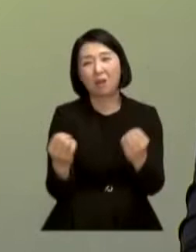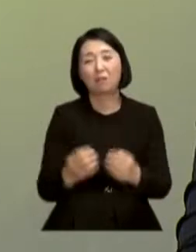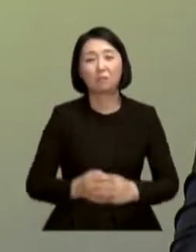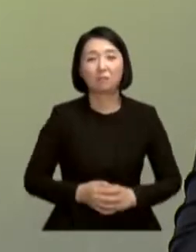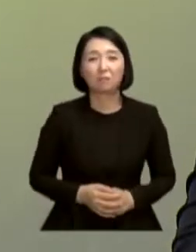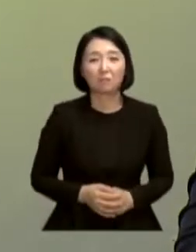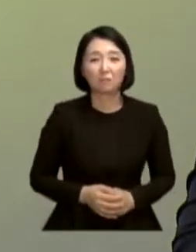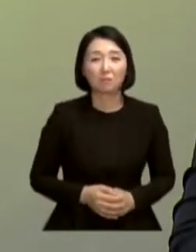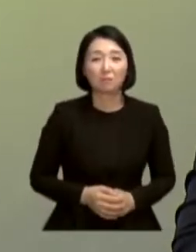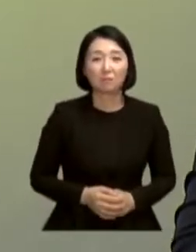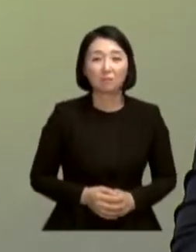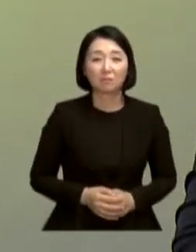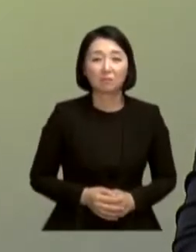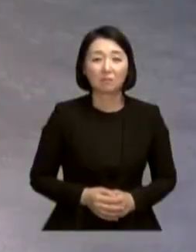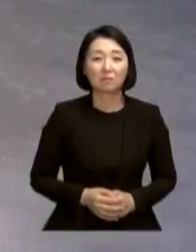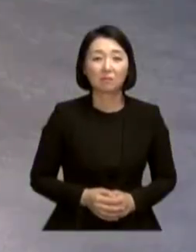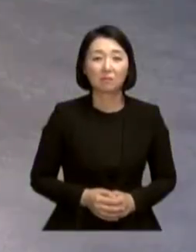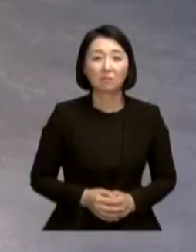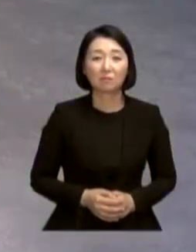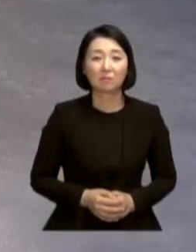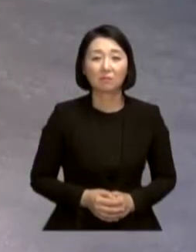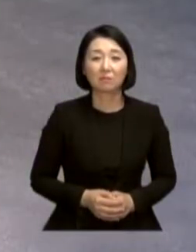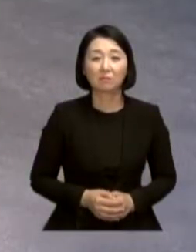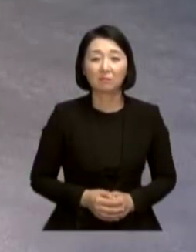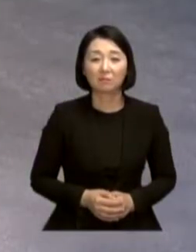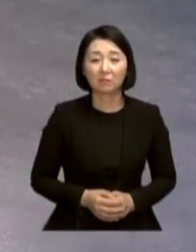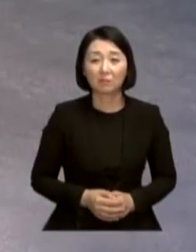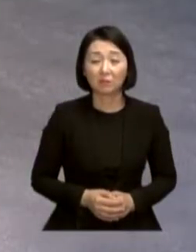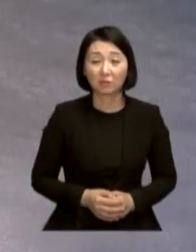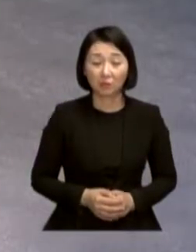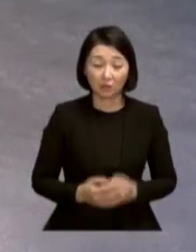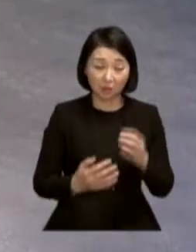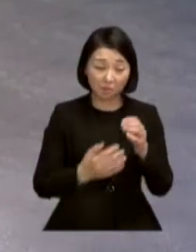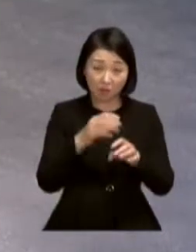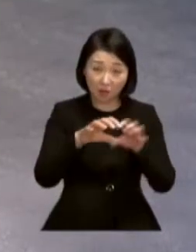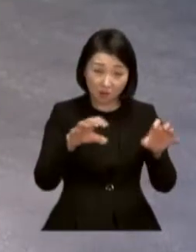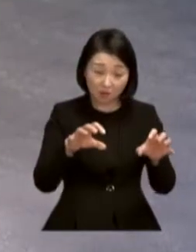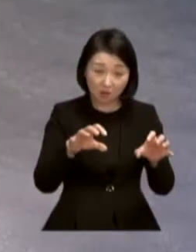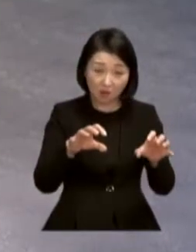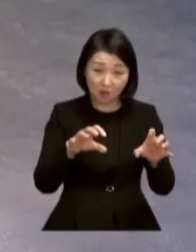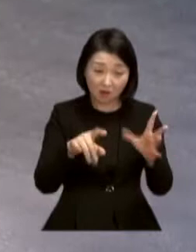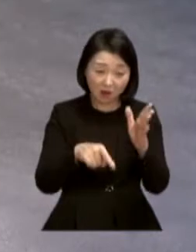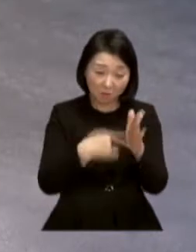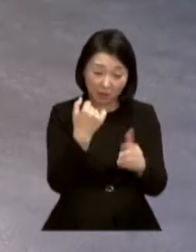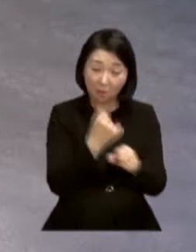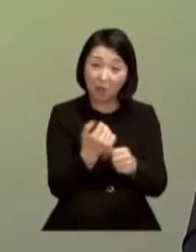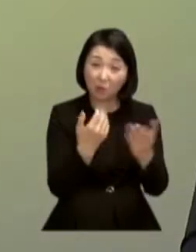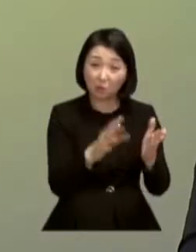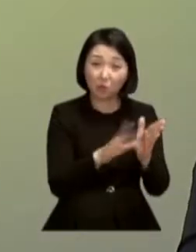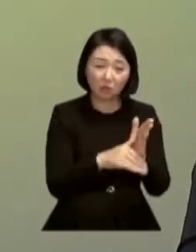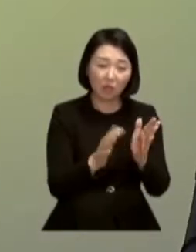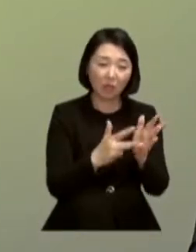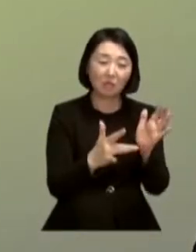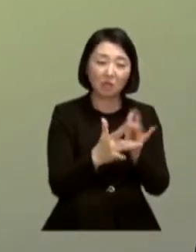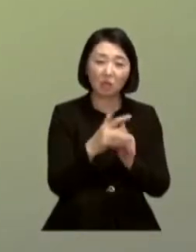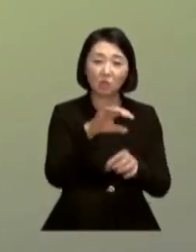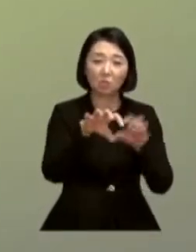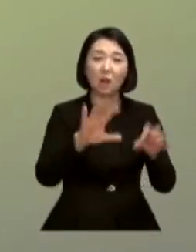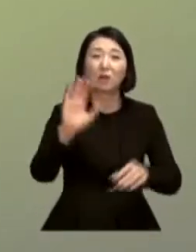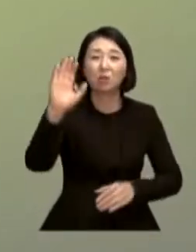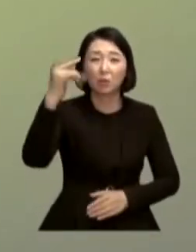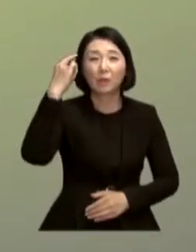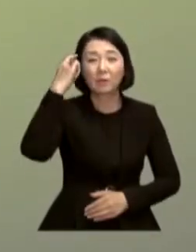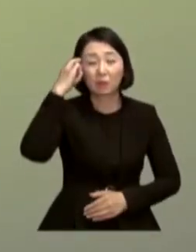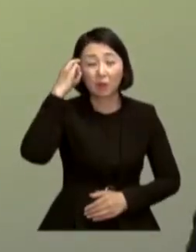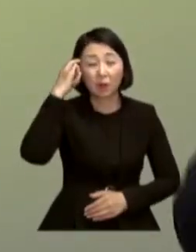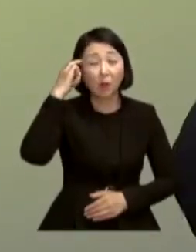많이 있는 그런 상황이라서 사실은 이제 저희가 100개 정도의 마을을 지어주면 그것이 예수 마을이 되겠다라는